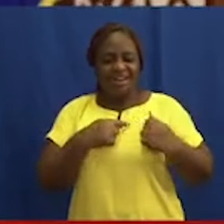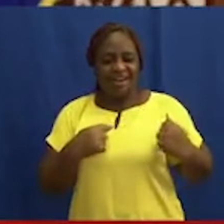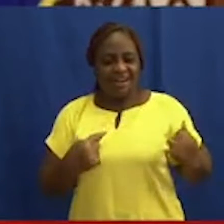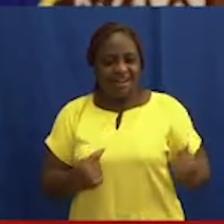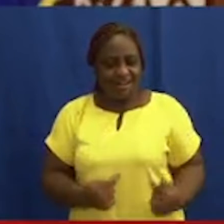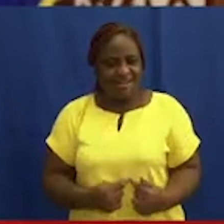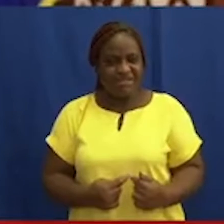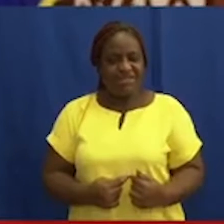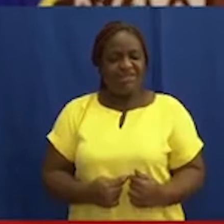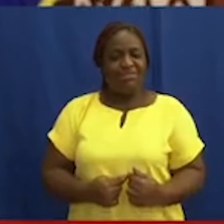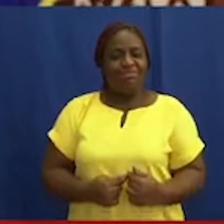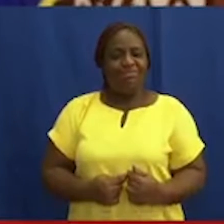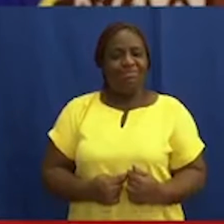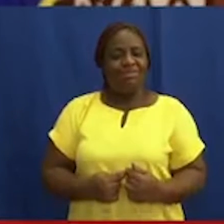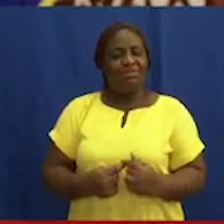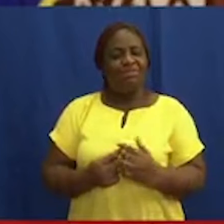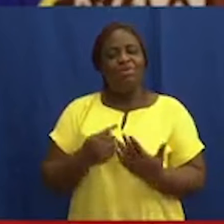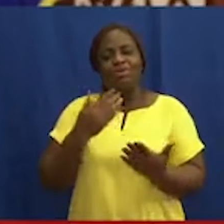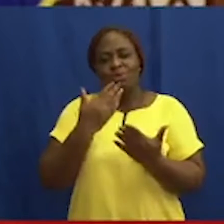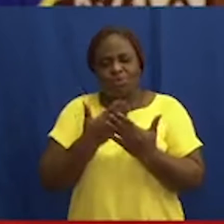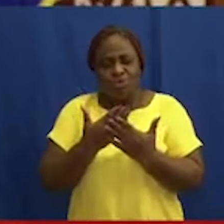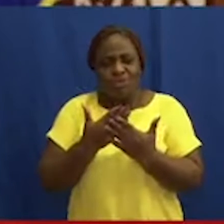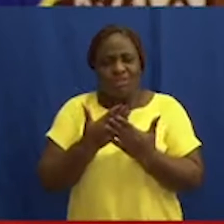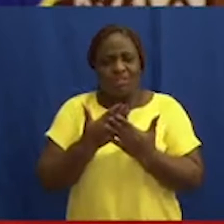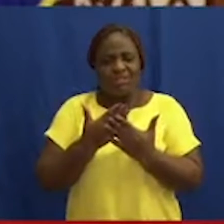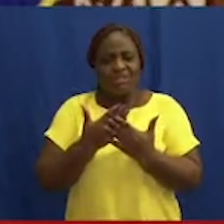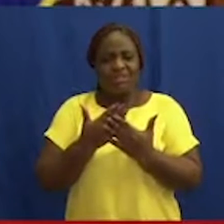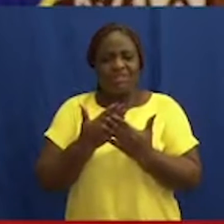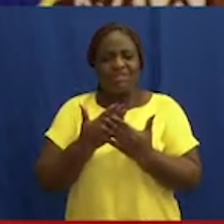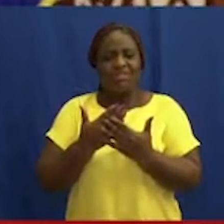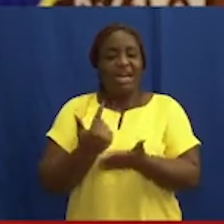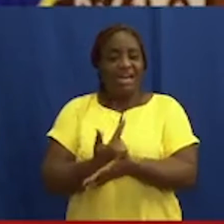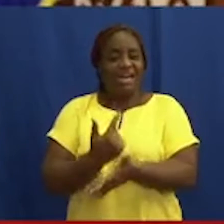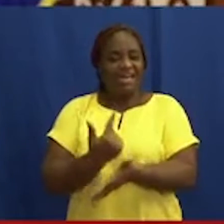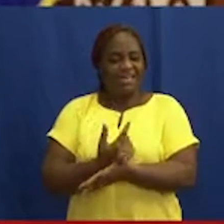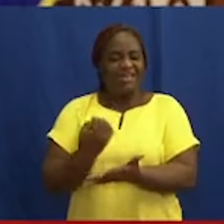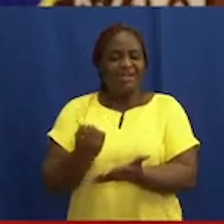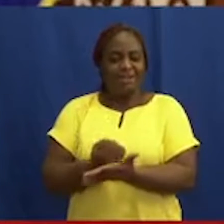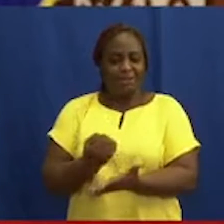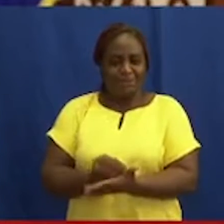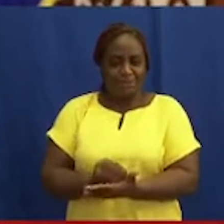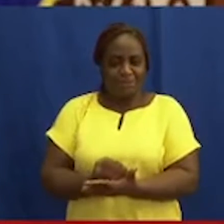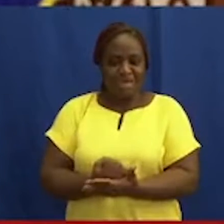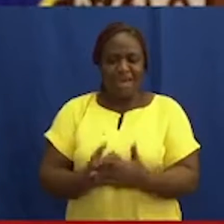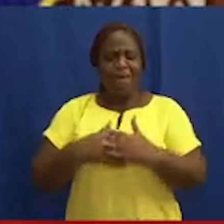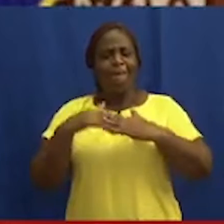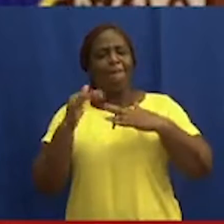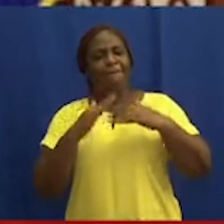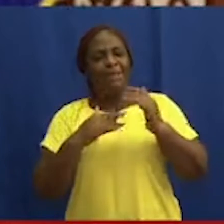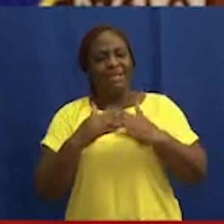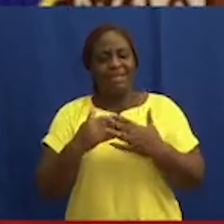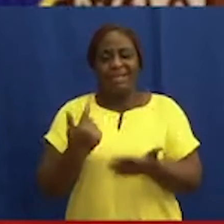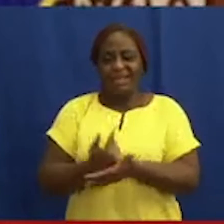na majalisar ministoci a Pedyasi Lodge, gwamnati na ta dace da fito da wasu